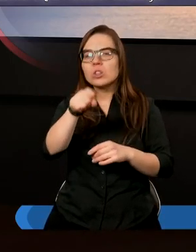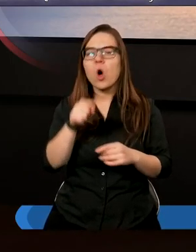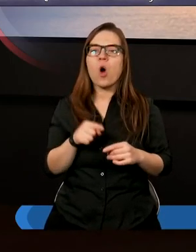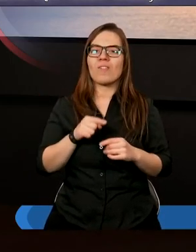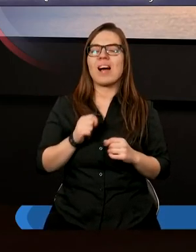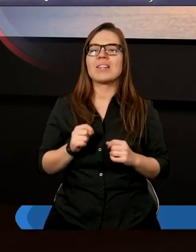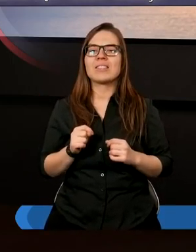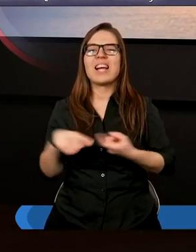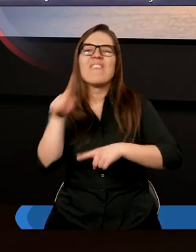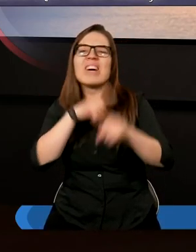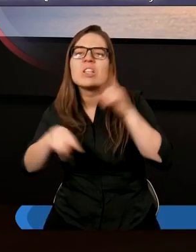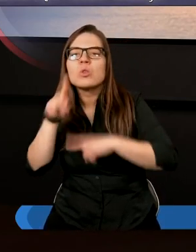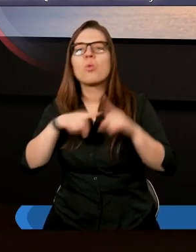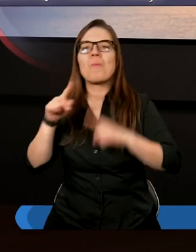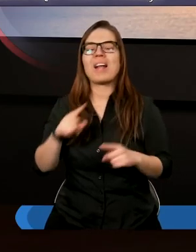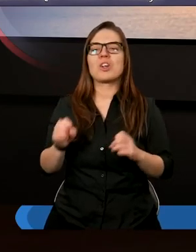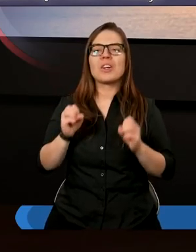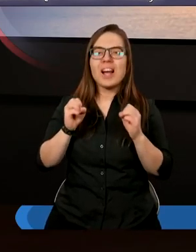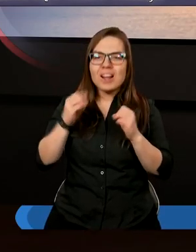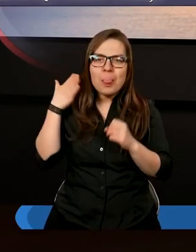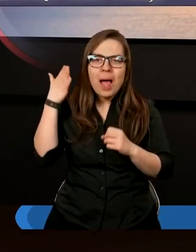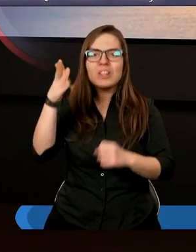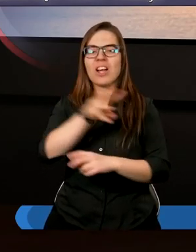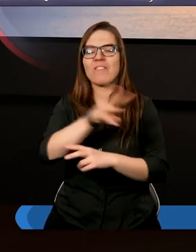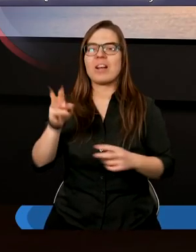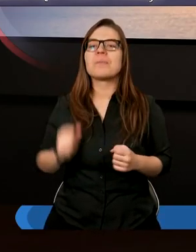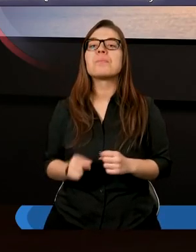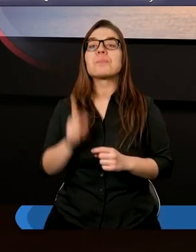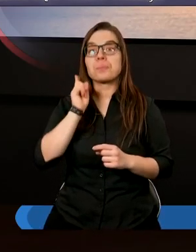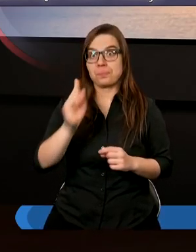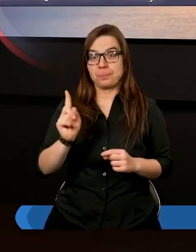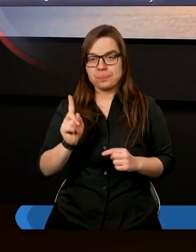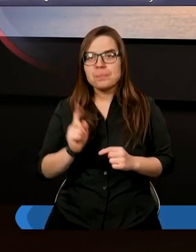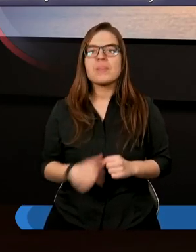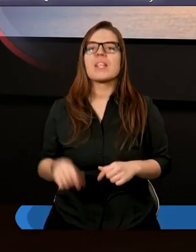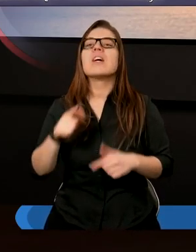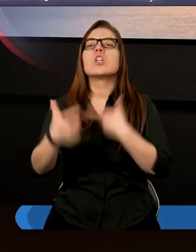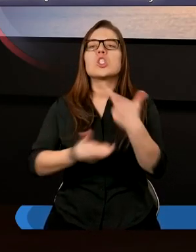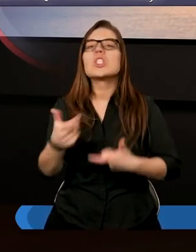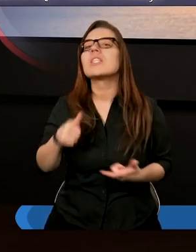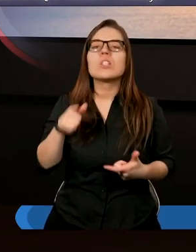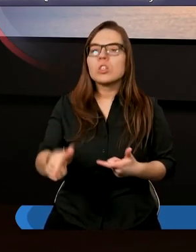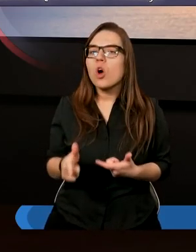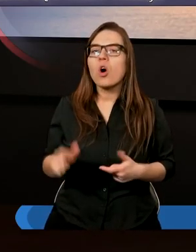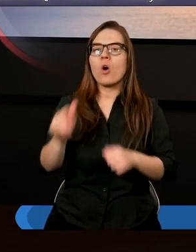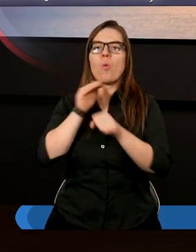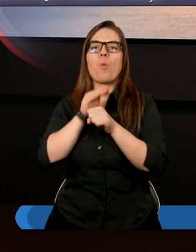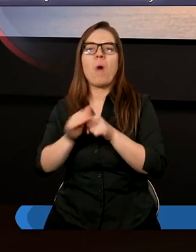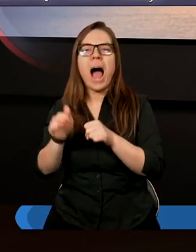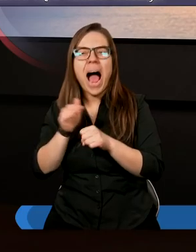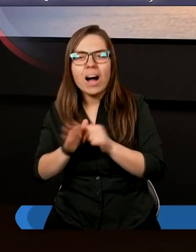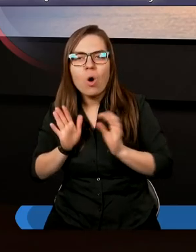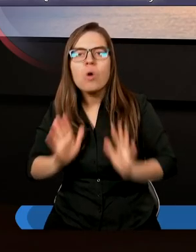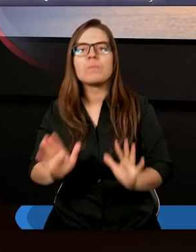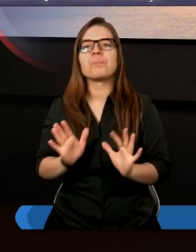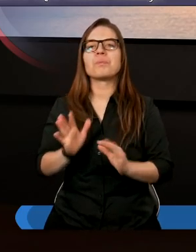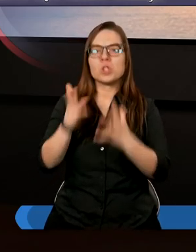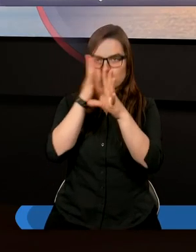wytłumaczenia z nadziei Waszej, lecz czyńcie to z łagodnością